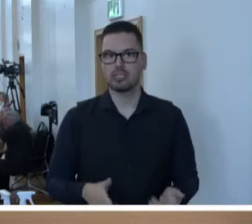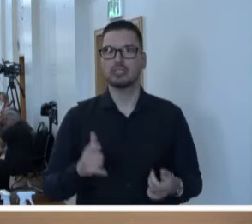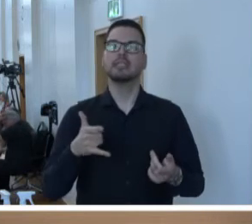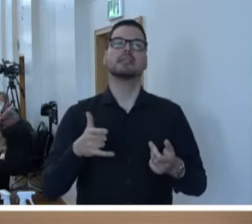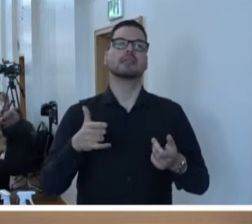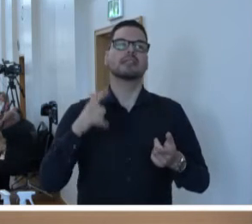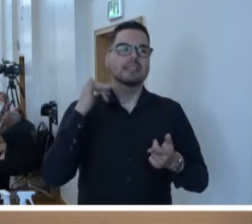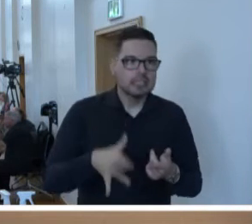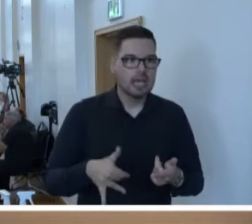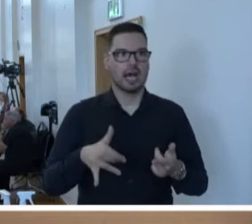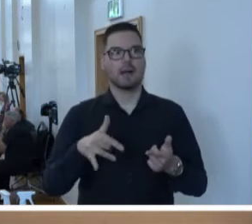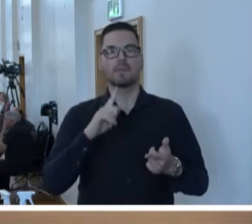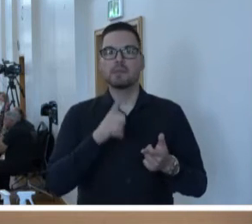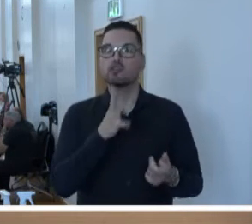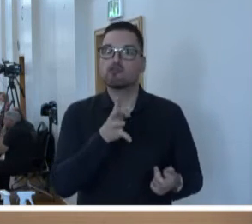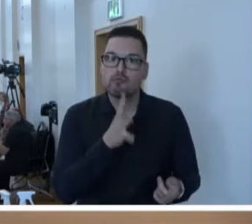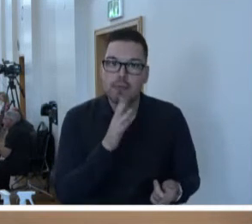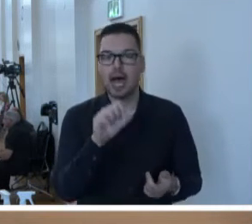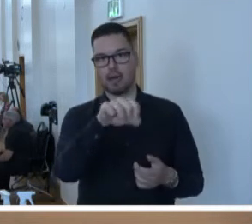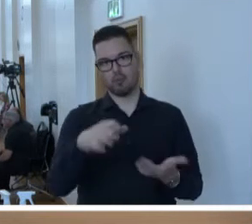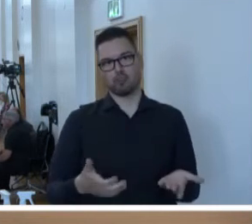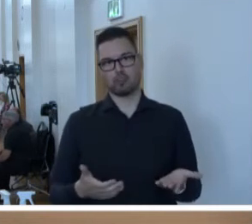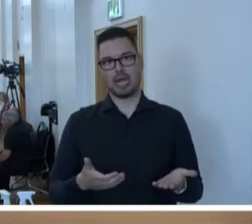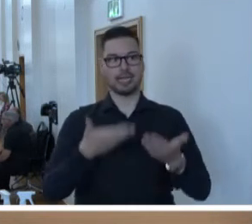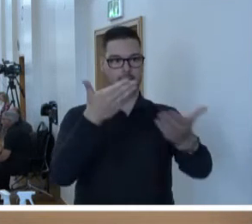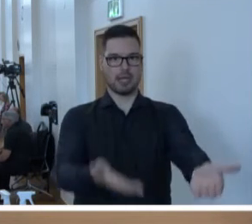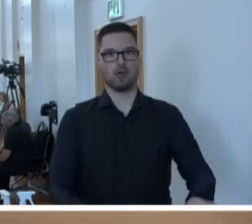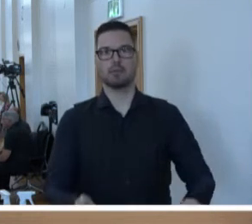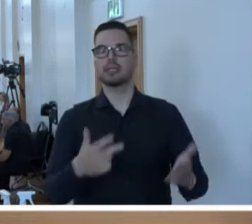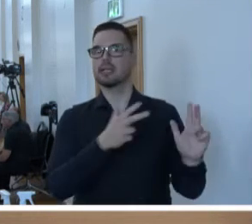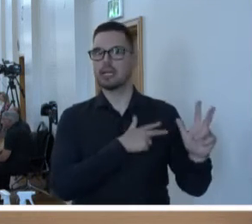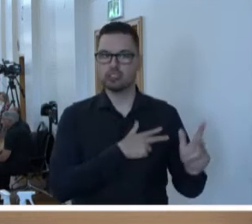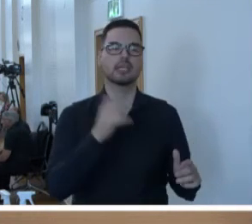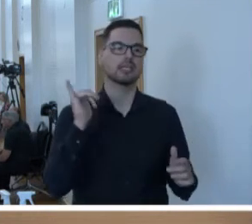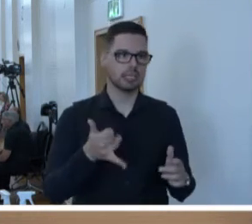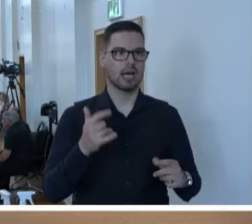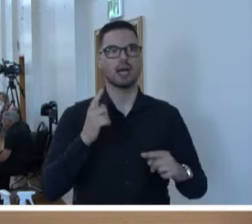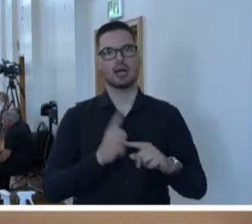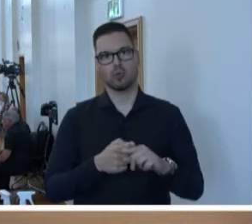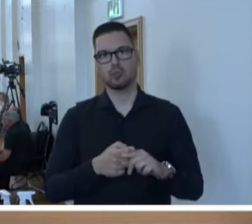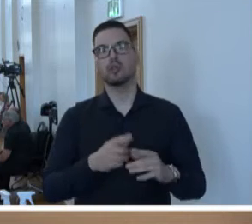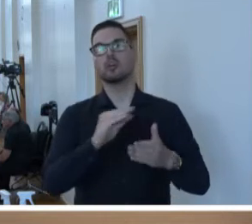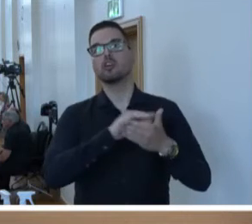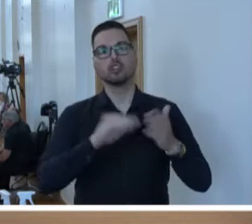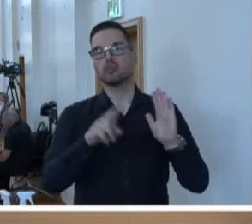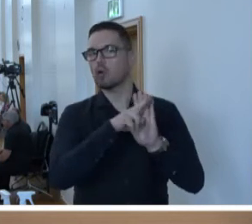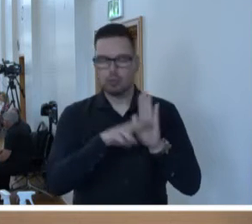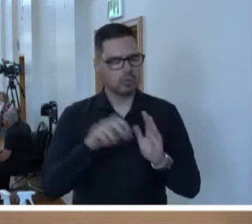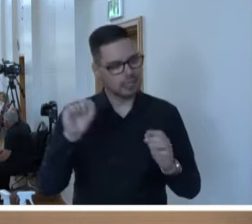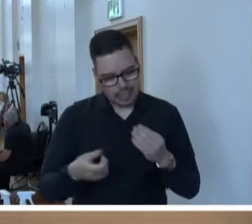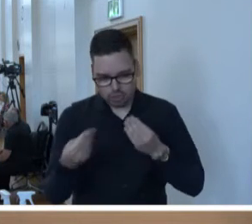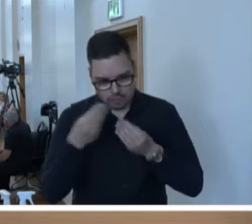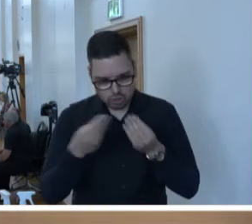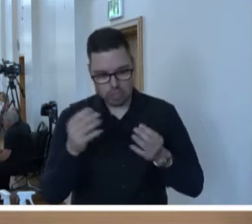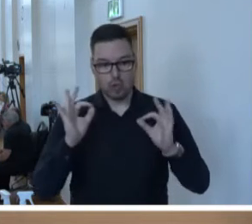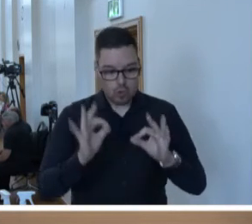dass sie Mitsprache und Mitwirkungsmöglichkeiten bekommen, echte. Ja, und die Schulordnungsgesetz, das können wir auch gern drüber sprechen. Ich finde es